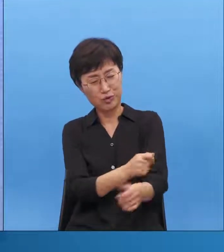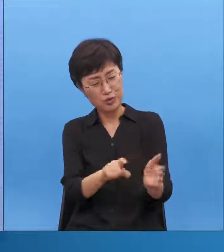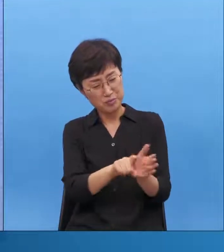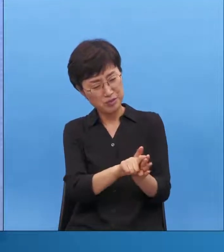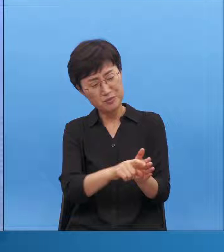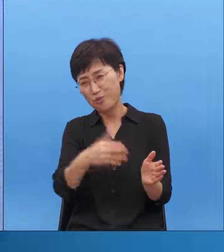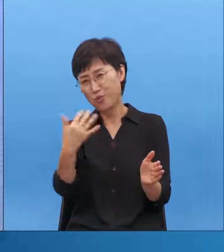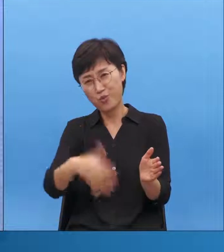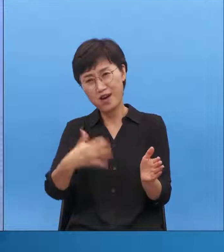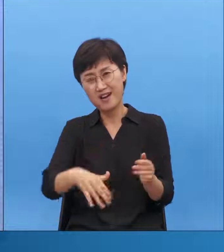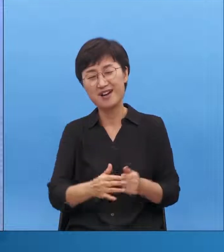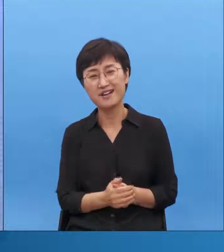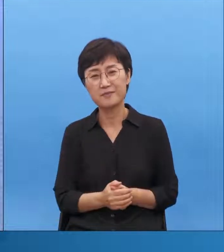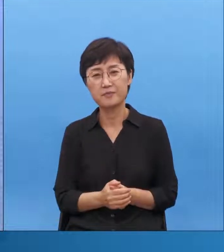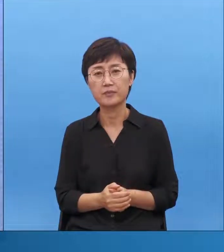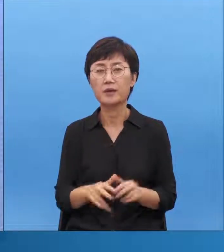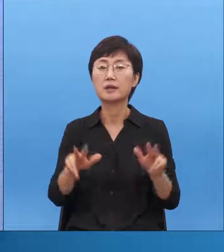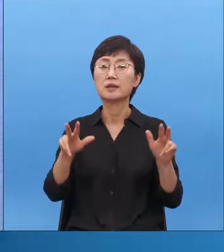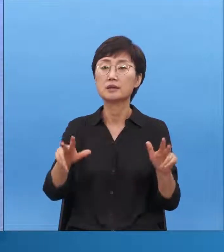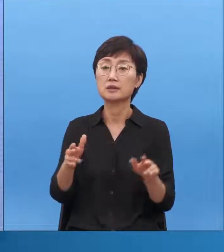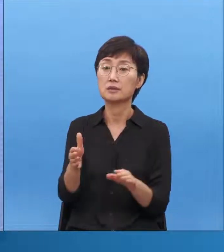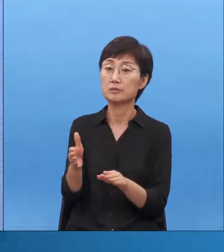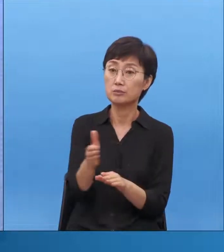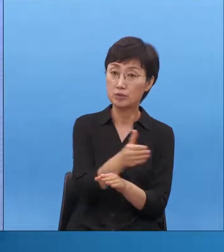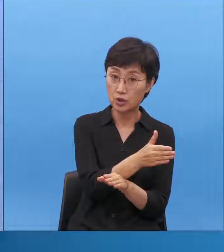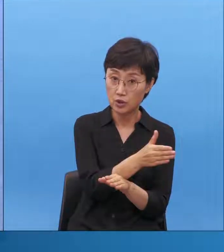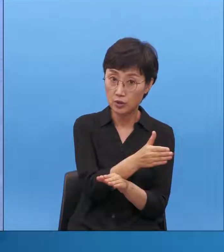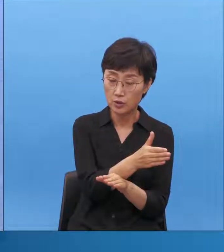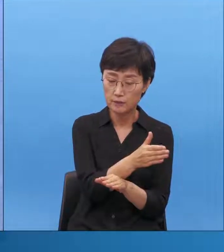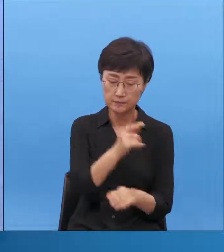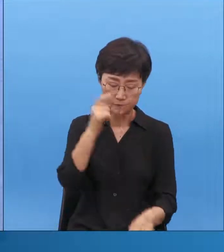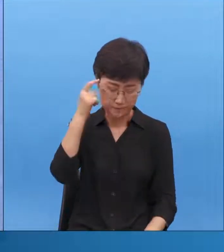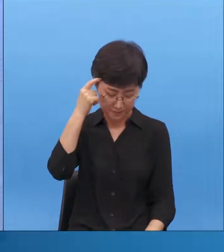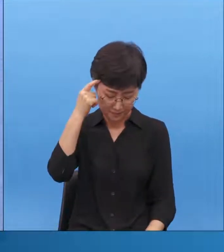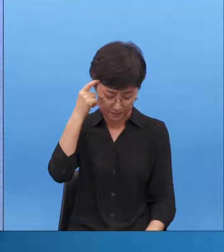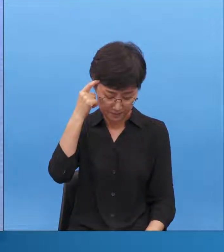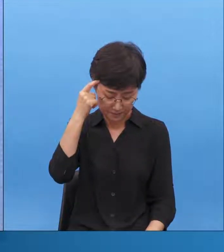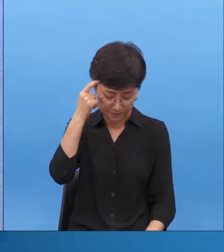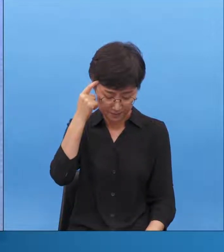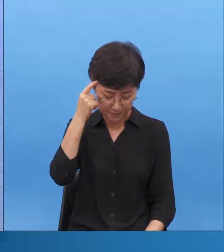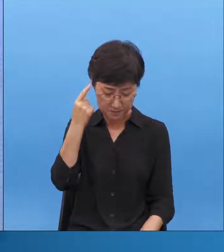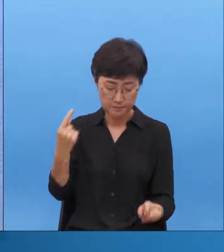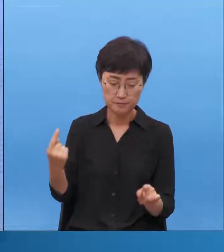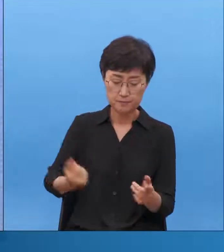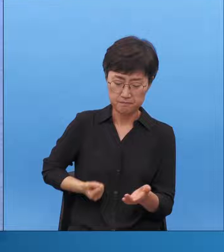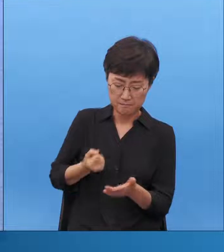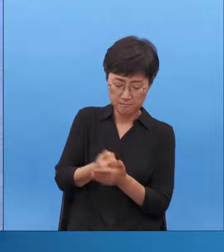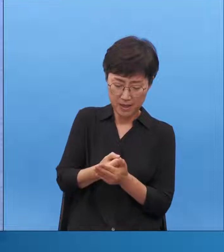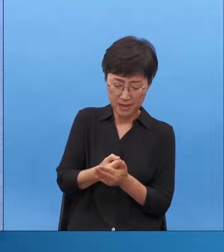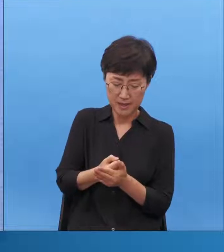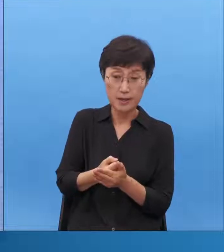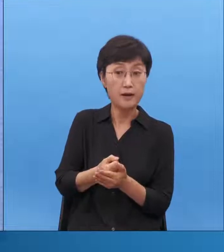answer. 지금부터는 사명을 바꾸세요. However, starting today, change your mission. 이제부터는